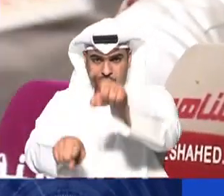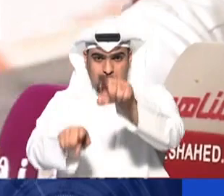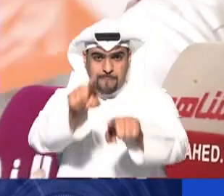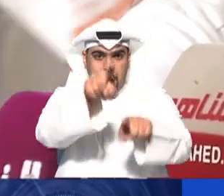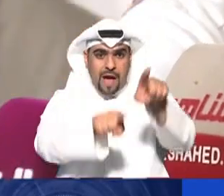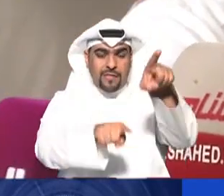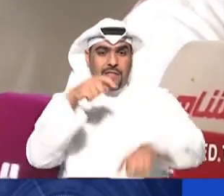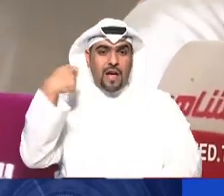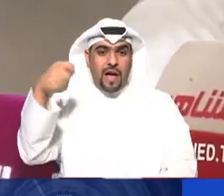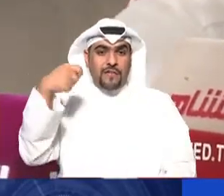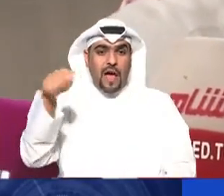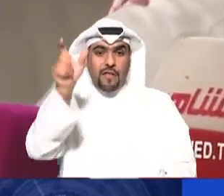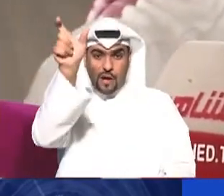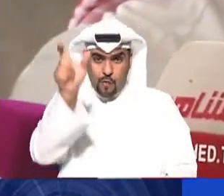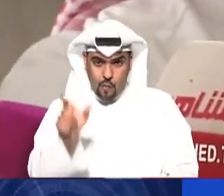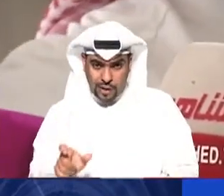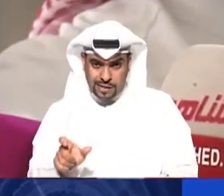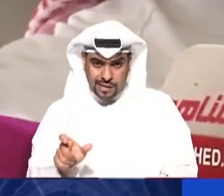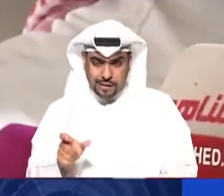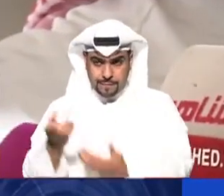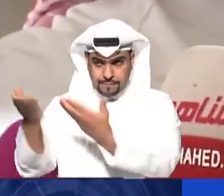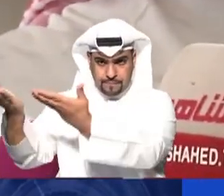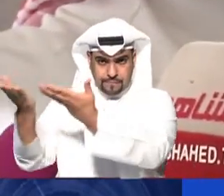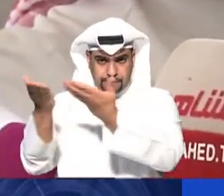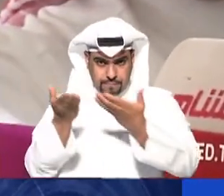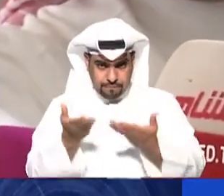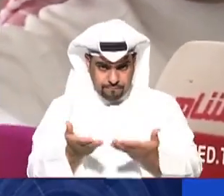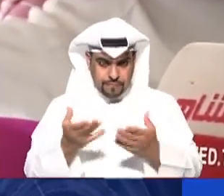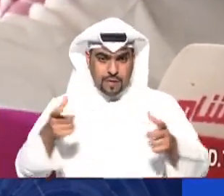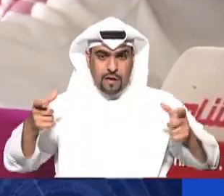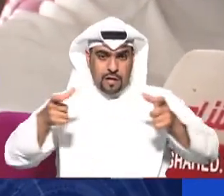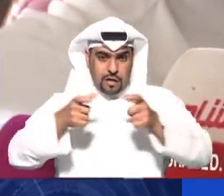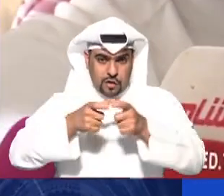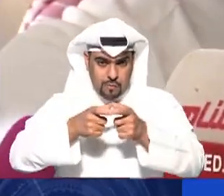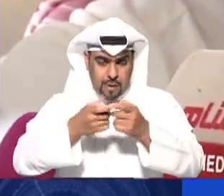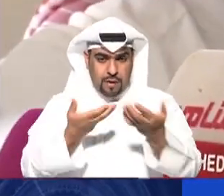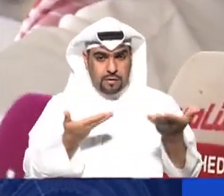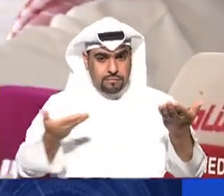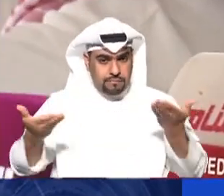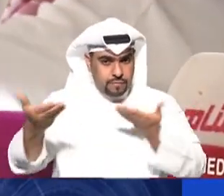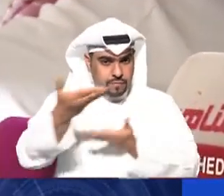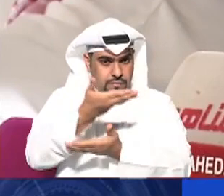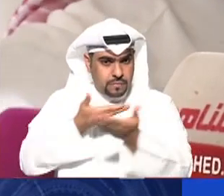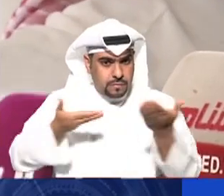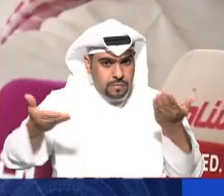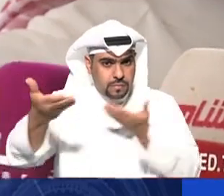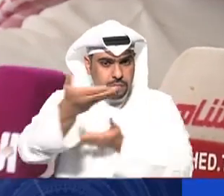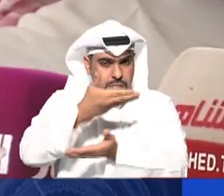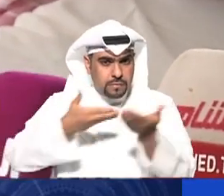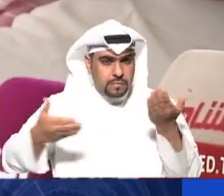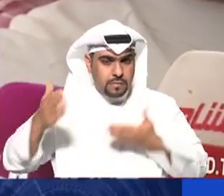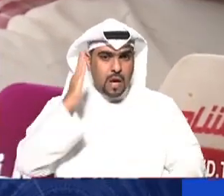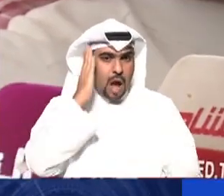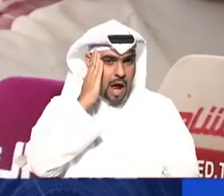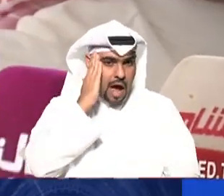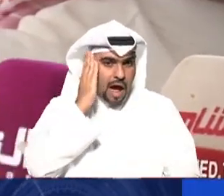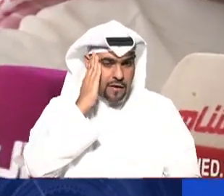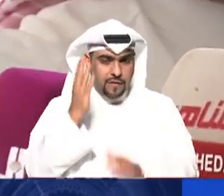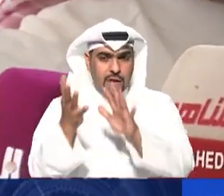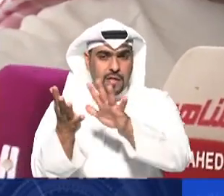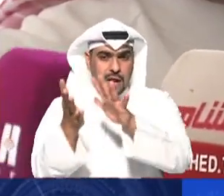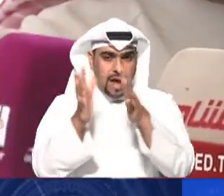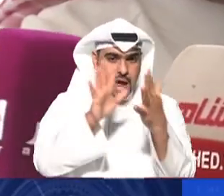اليوم كان في يعني اجتماع لتقريبا 15 نائب واثنين من الأخوة